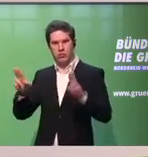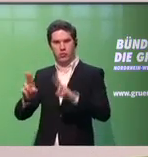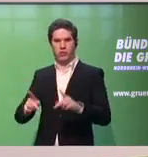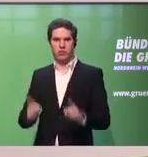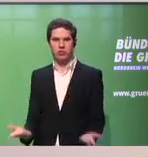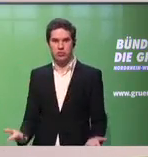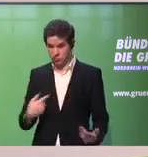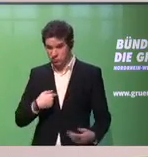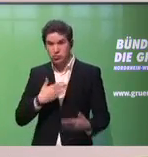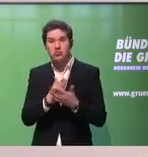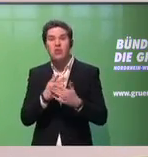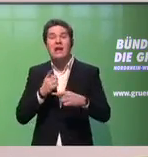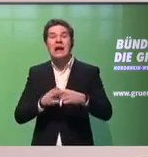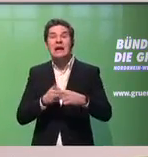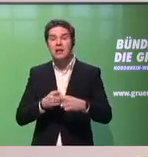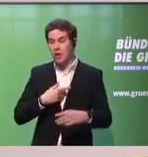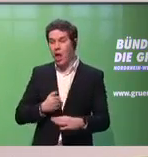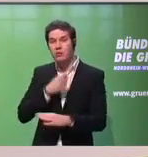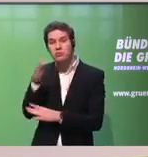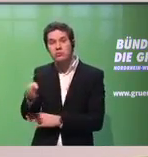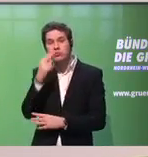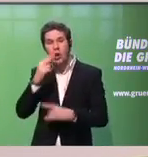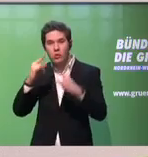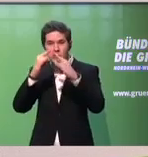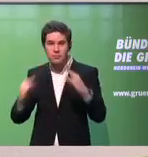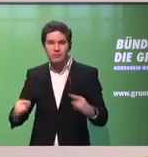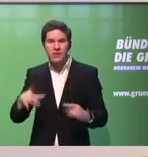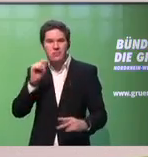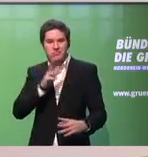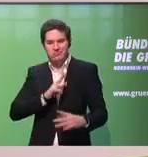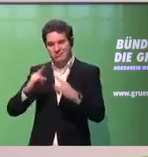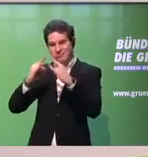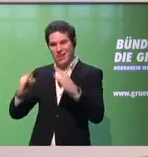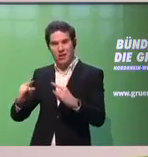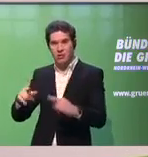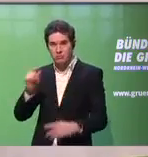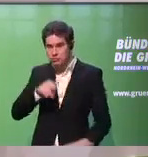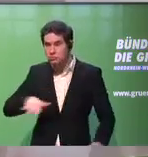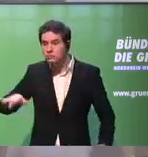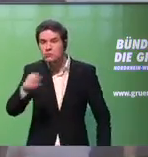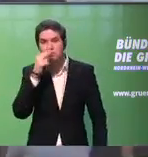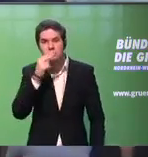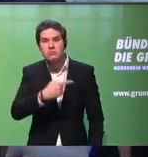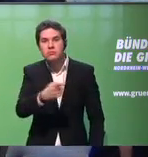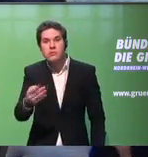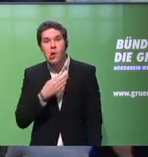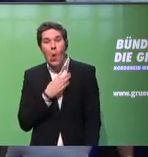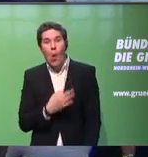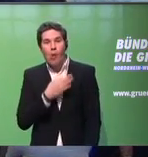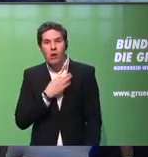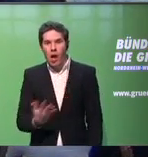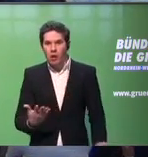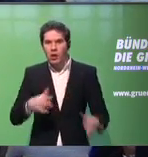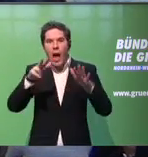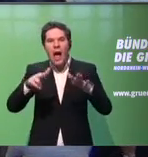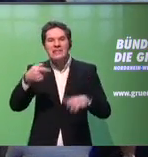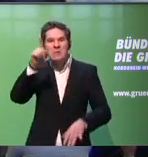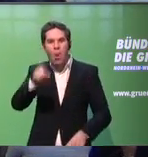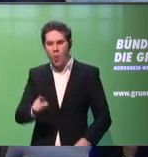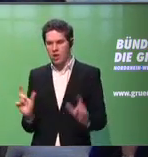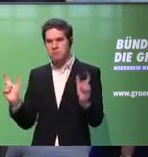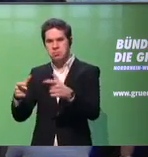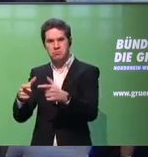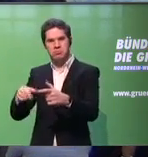in Griechenland in den Lagern, in diesen Detention Camps. Da leiden die Leute Hunger. Die sind für 18 Monate eingesperrt, bevor